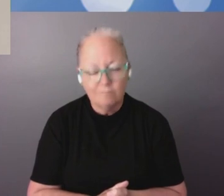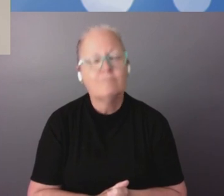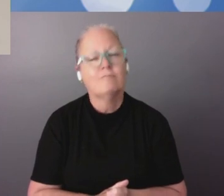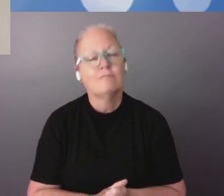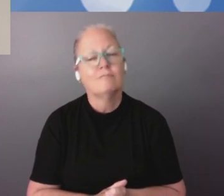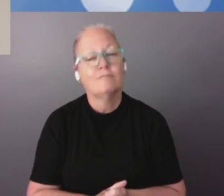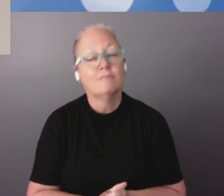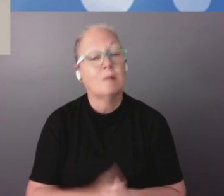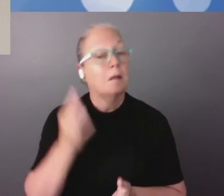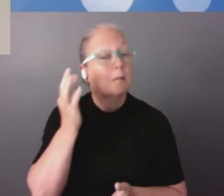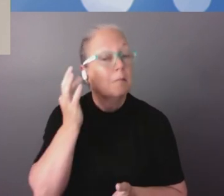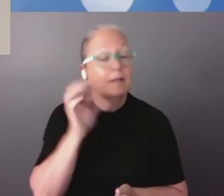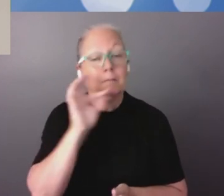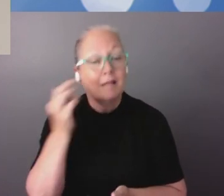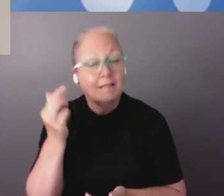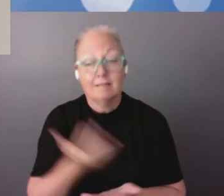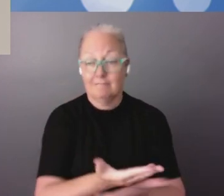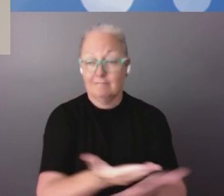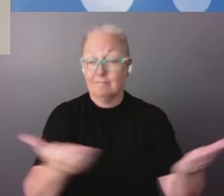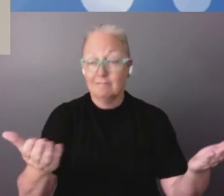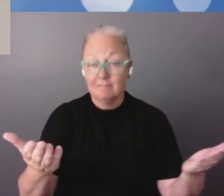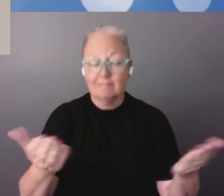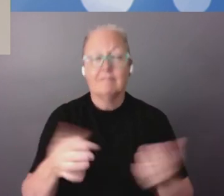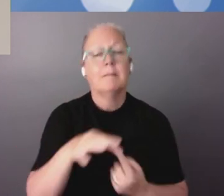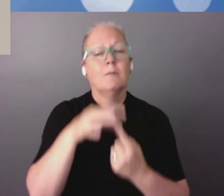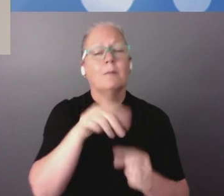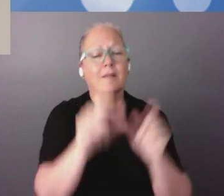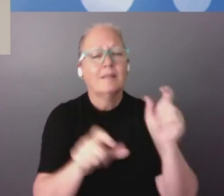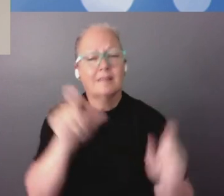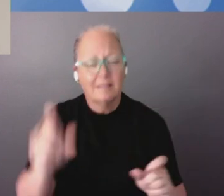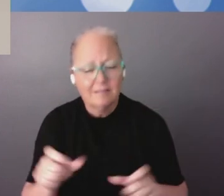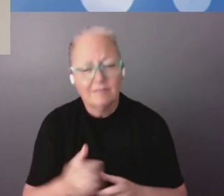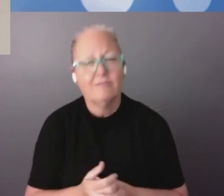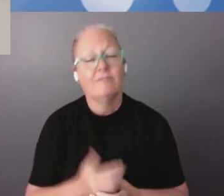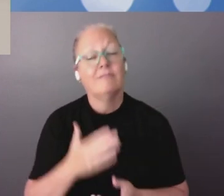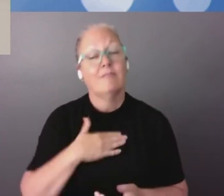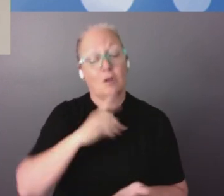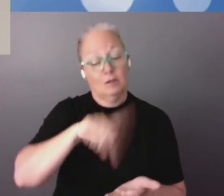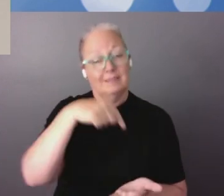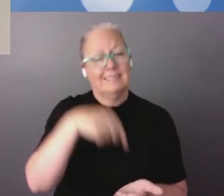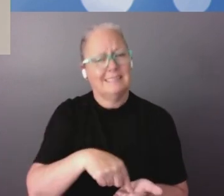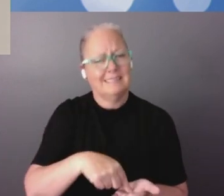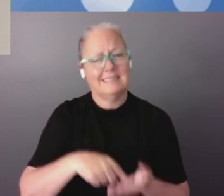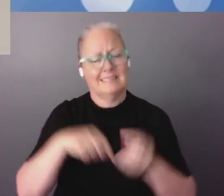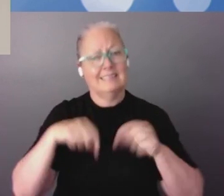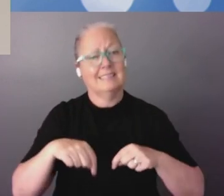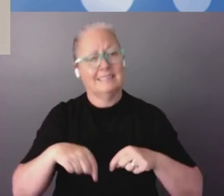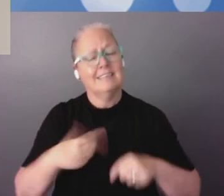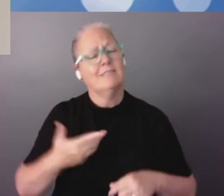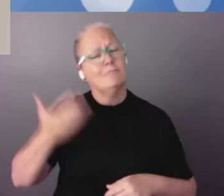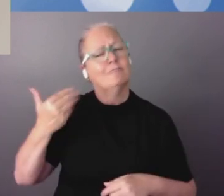Дамы и господа, уважаемые посетители, дюжину лет назад наш город сделал первый шаг на пути к своему преображению. В то время мы